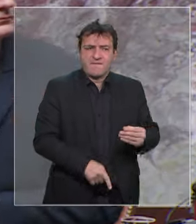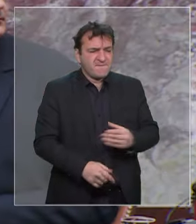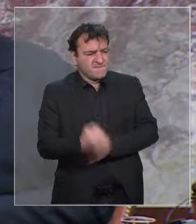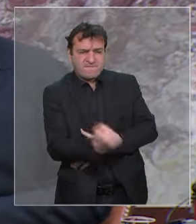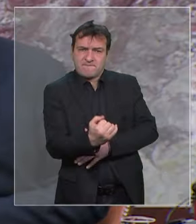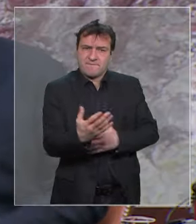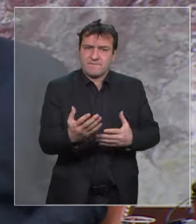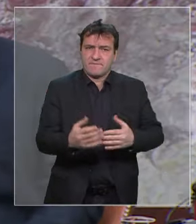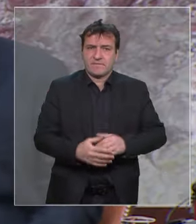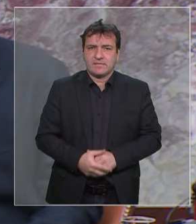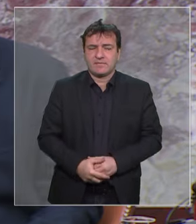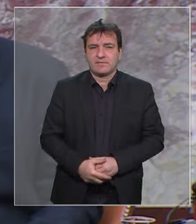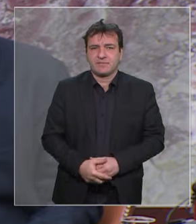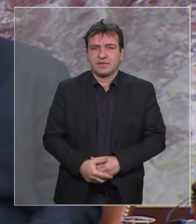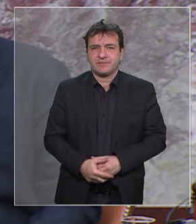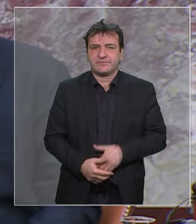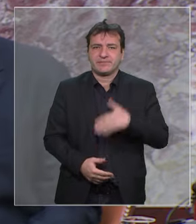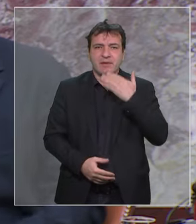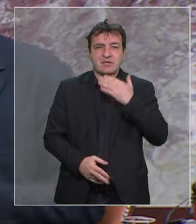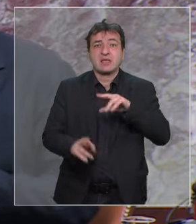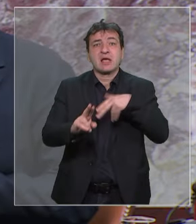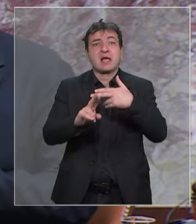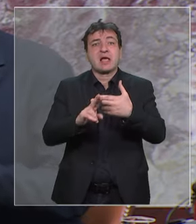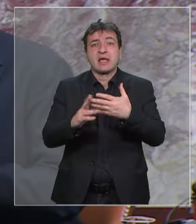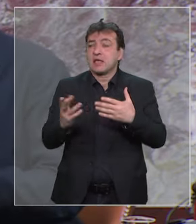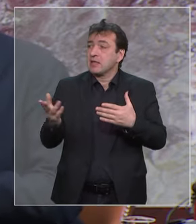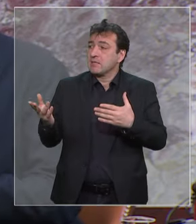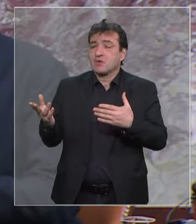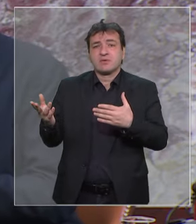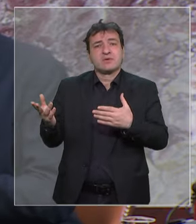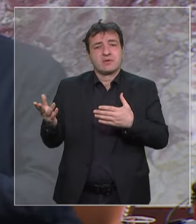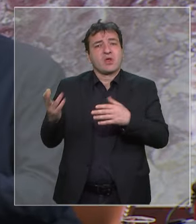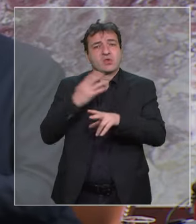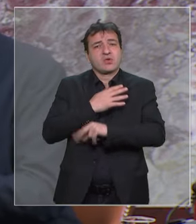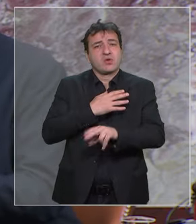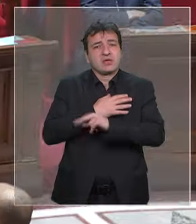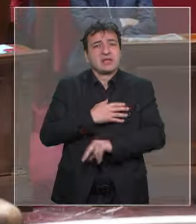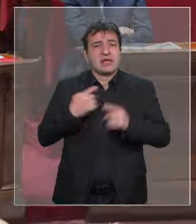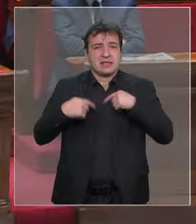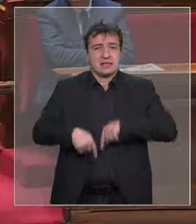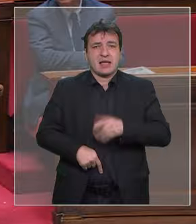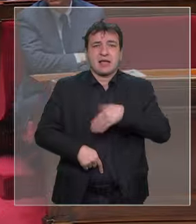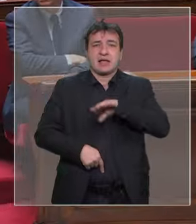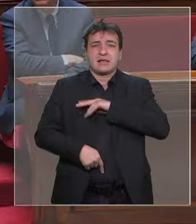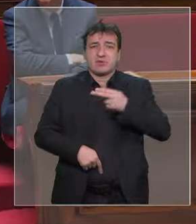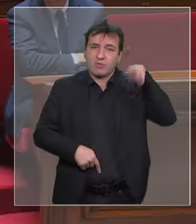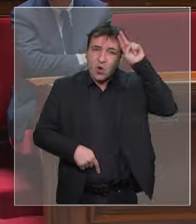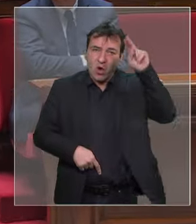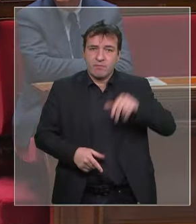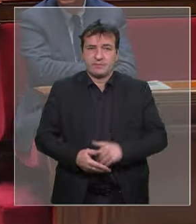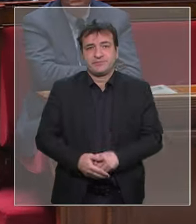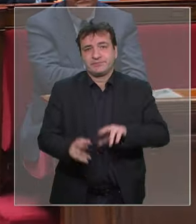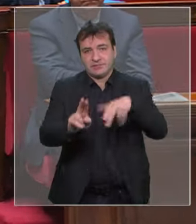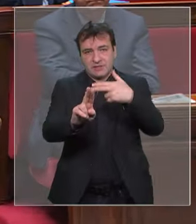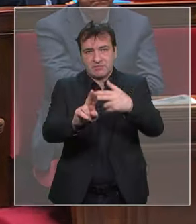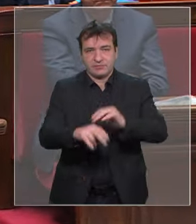Je vous remercie. La parole est à Madame Laurence Beaune, secrétaire d'État chargée de l'Europe.